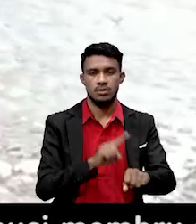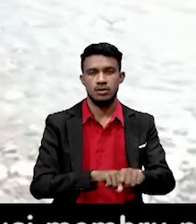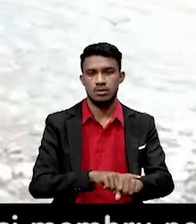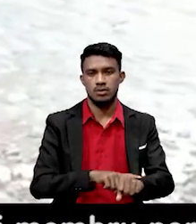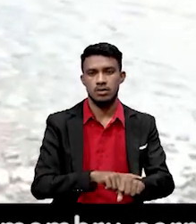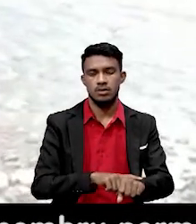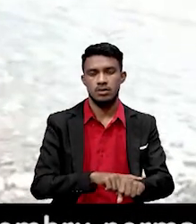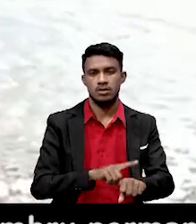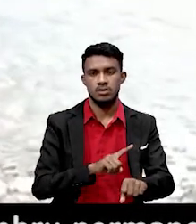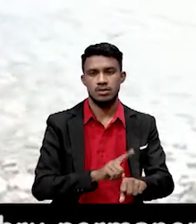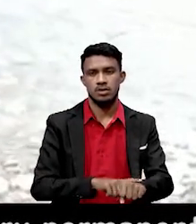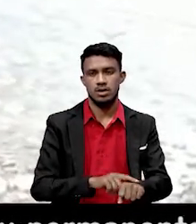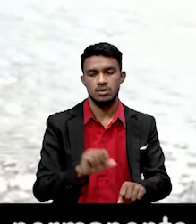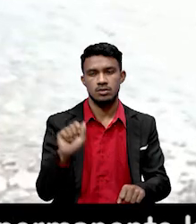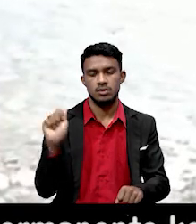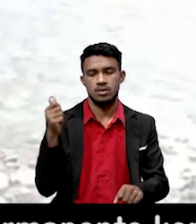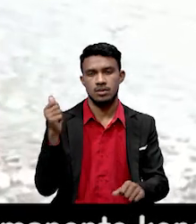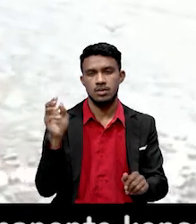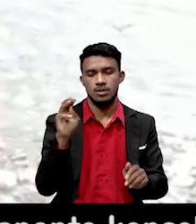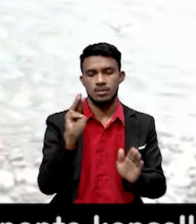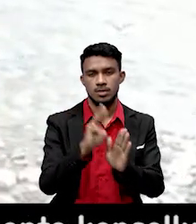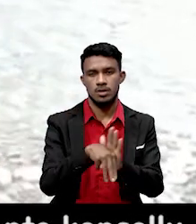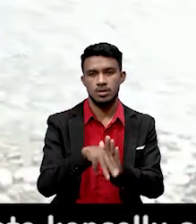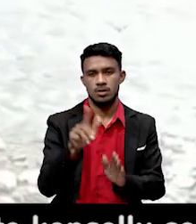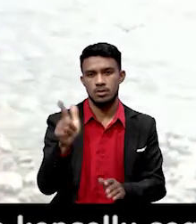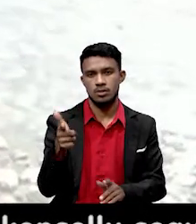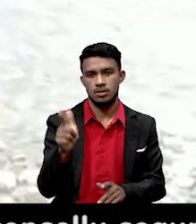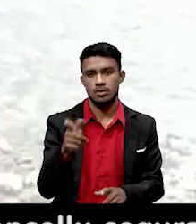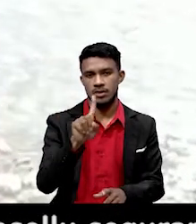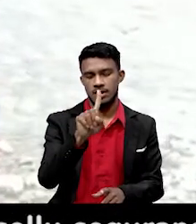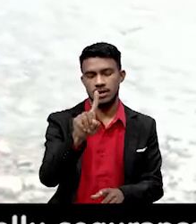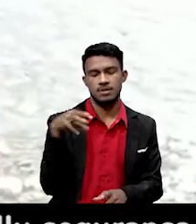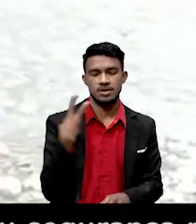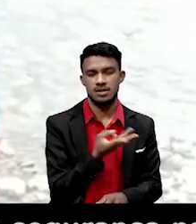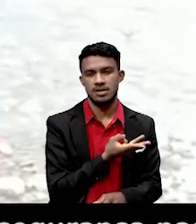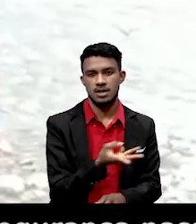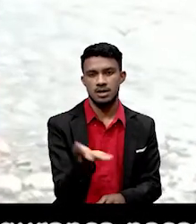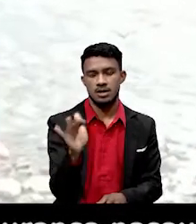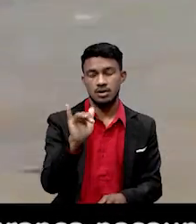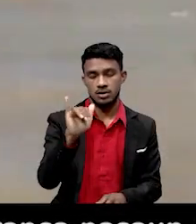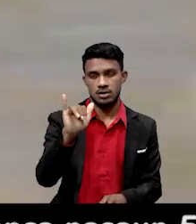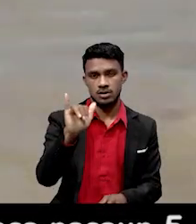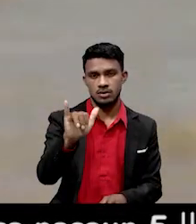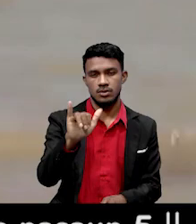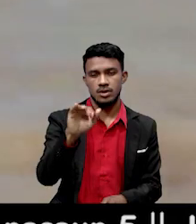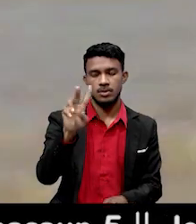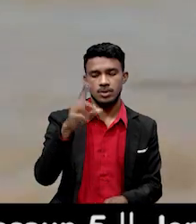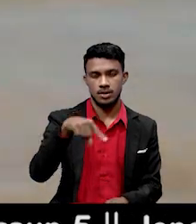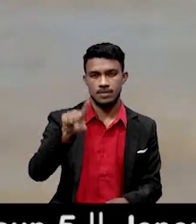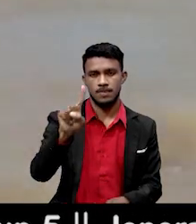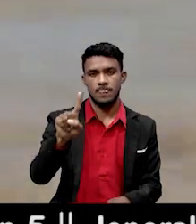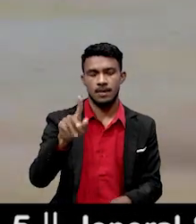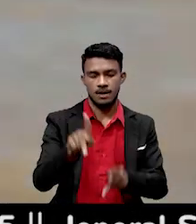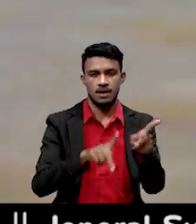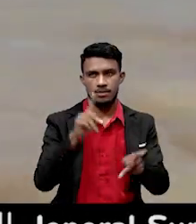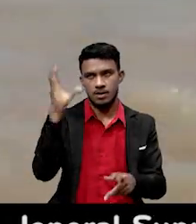resi tuku sanulu liu minutu ruanulu. Ide nema kasira seneru nini B1 saya husi neba. Komda dan nebe buka